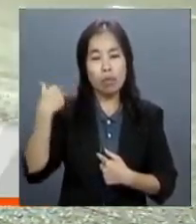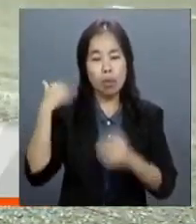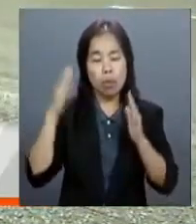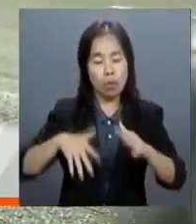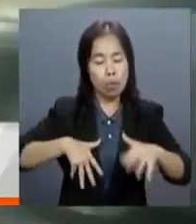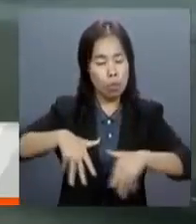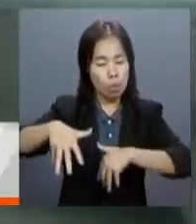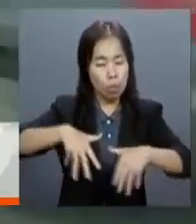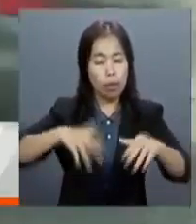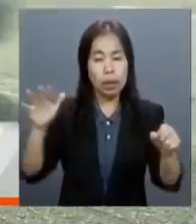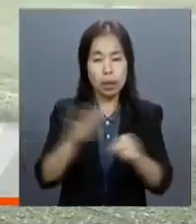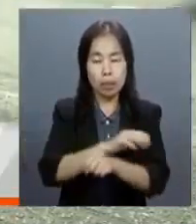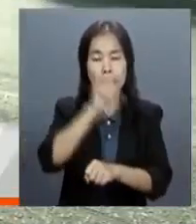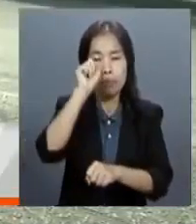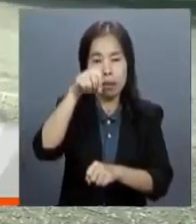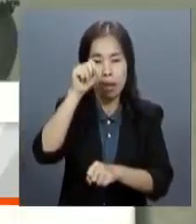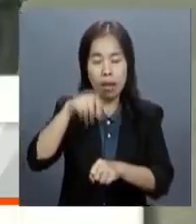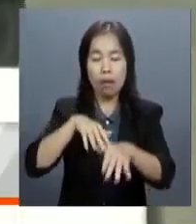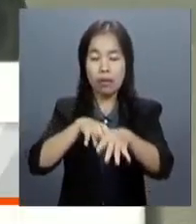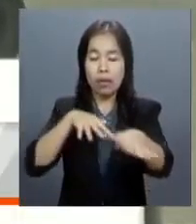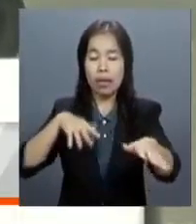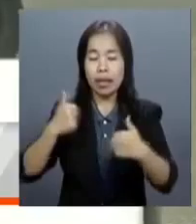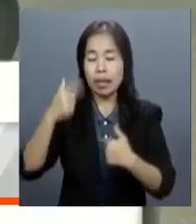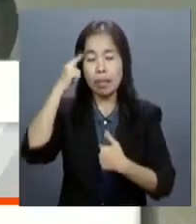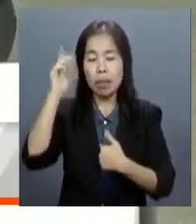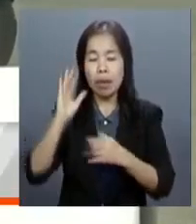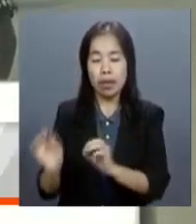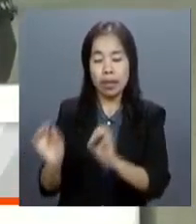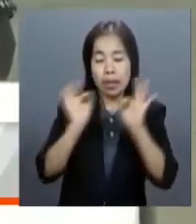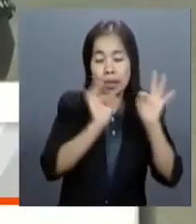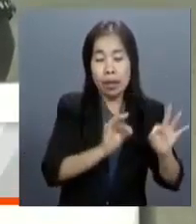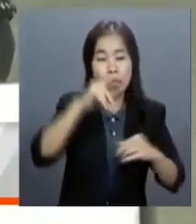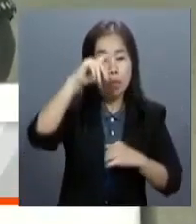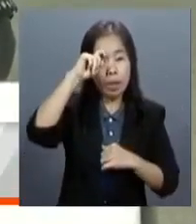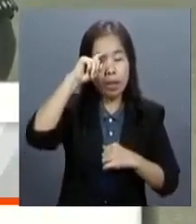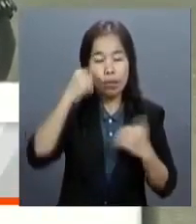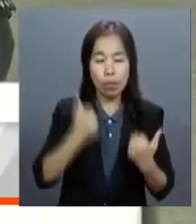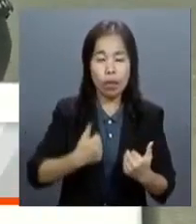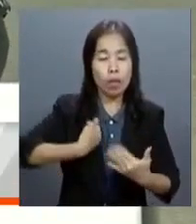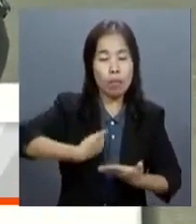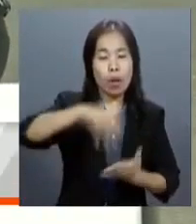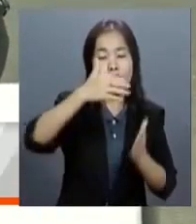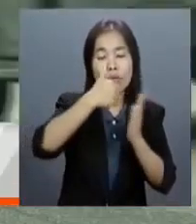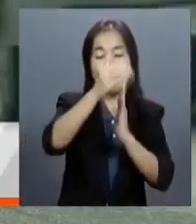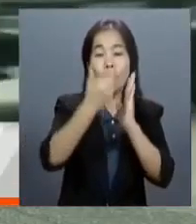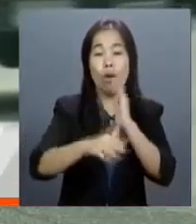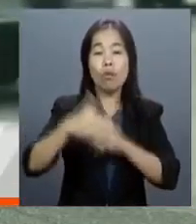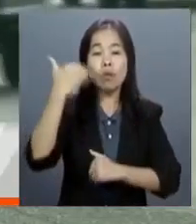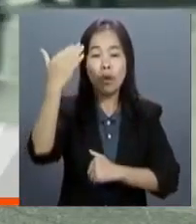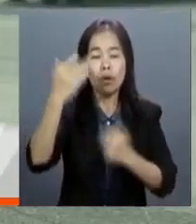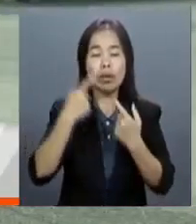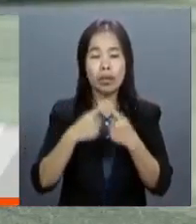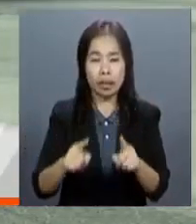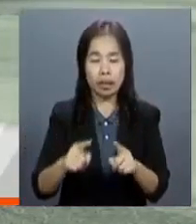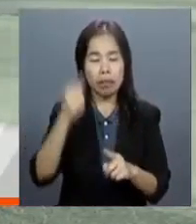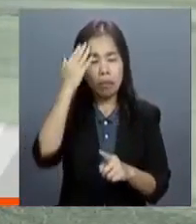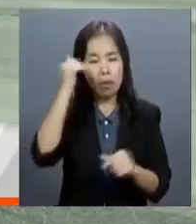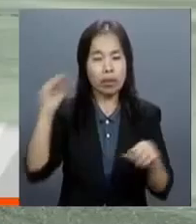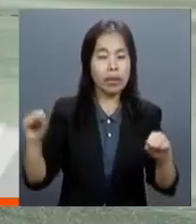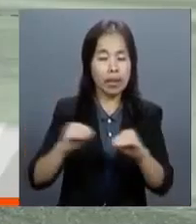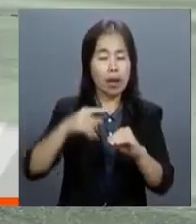ทยอยเดินทางกลับภูมิลำเนาอีกหนึ่งช่วงซึ่งวันนี้ประชาชนหลายคนก็บอกว่าเพื่อที่จะหลีกเลี่ยงการจราจรในติดขัดในวันที่12